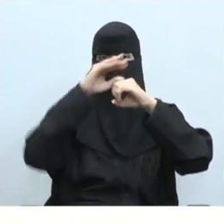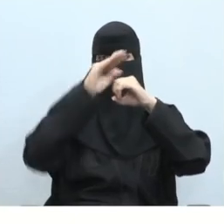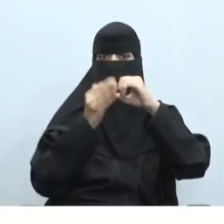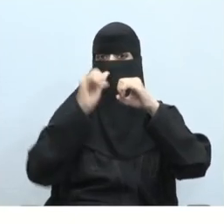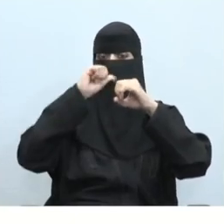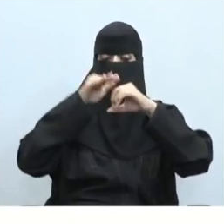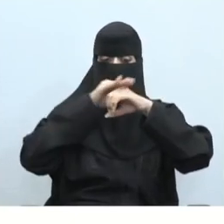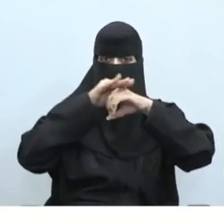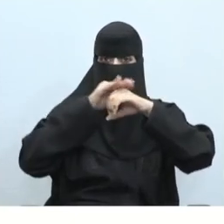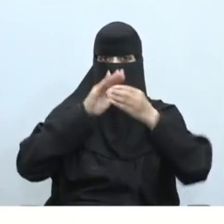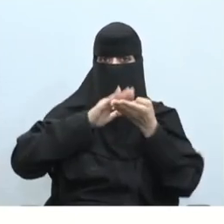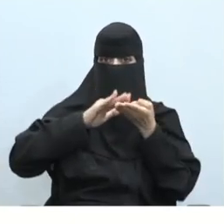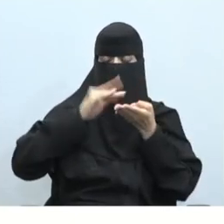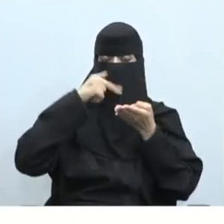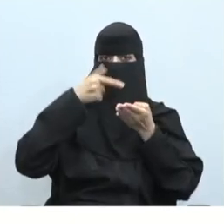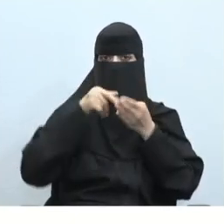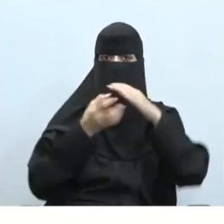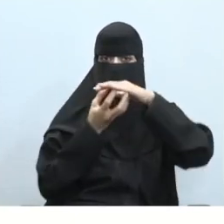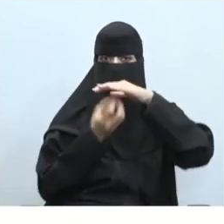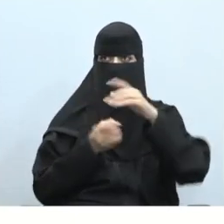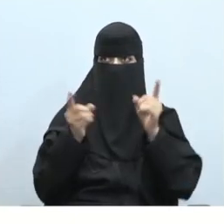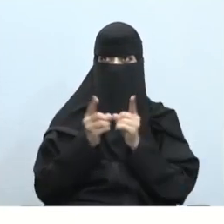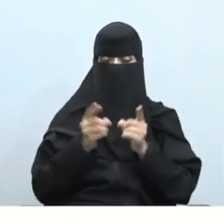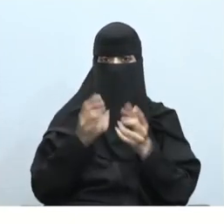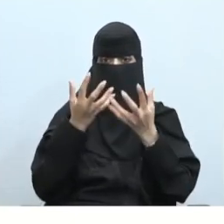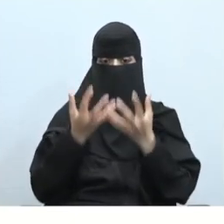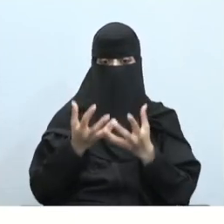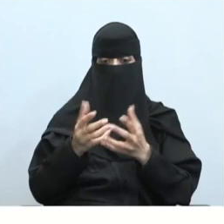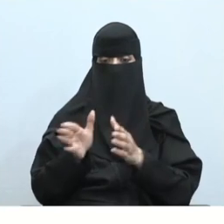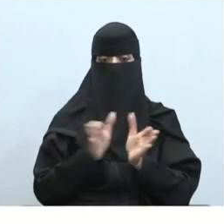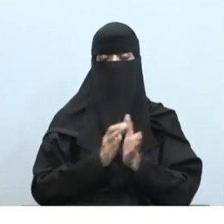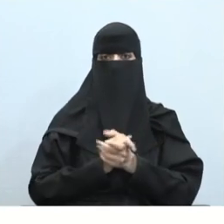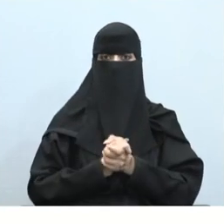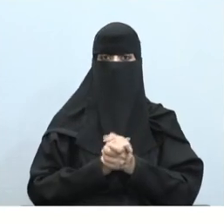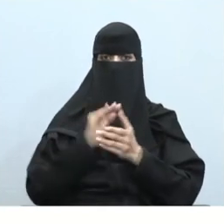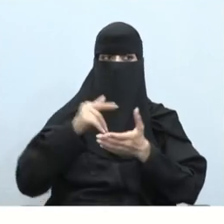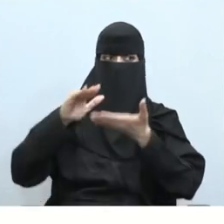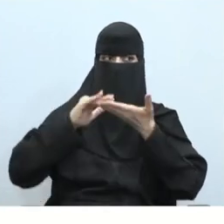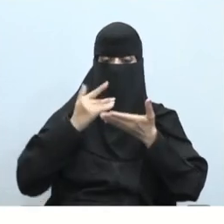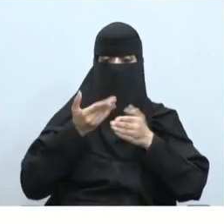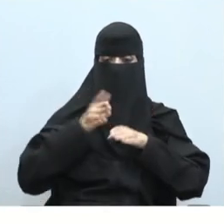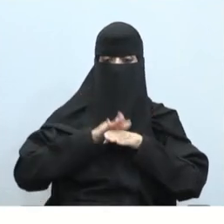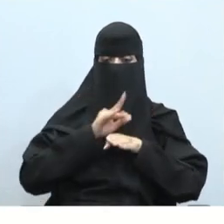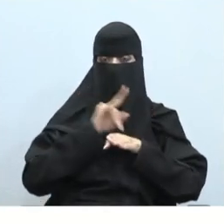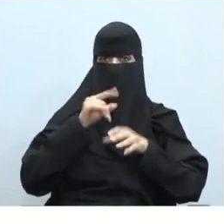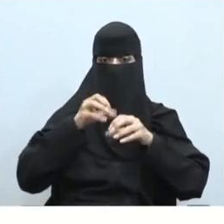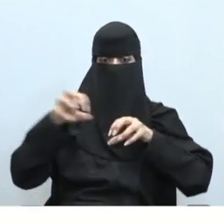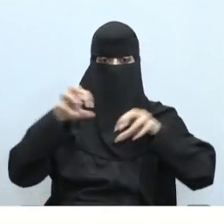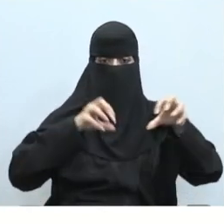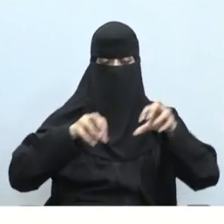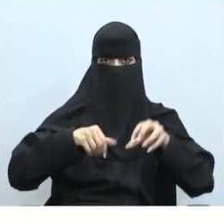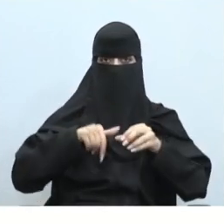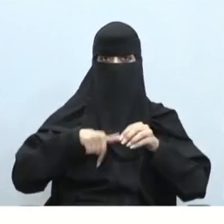وانها من خلال جاذبيه تحدد وزن الاشياء وتساعد على تعامل عدم تفكك